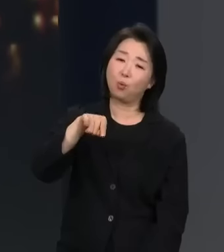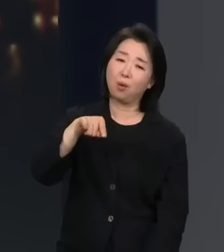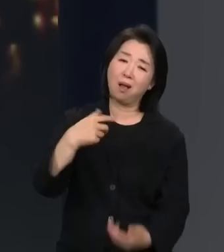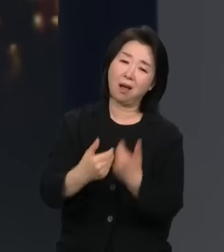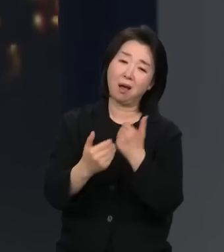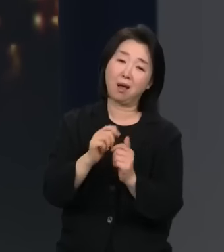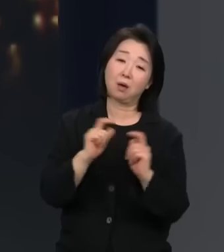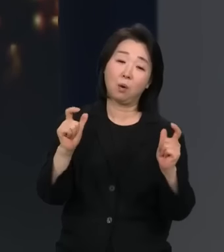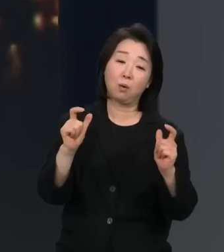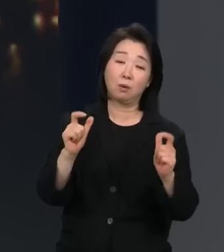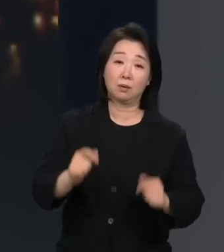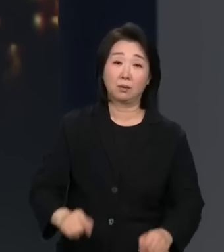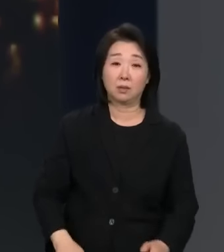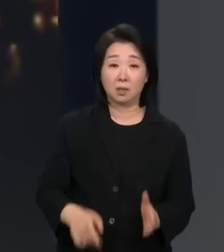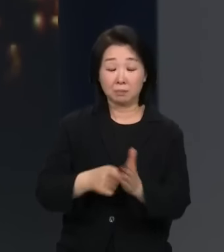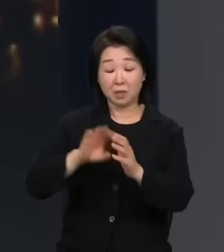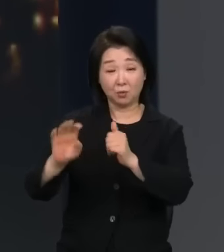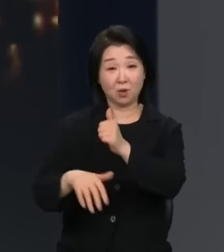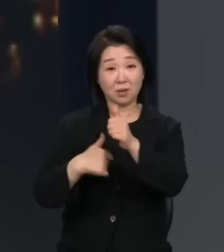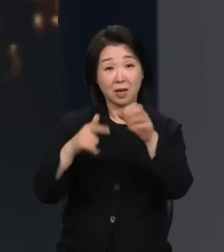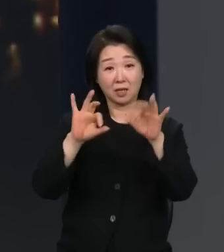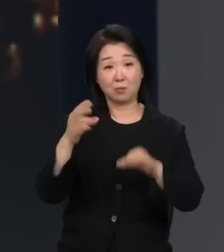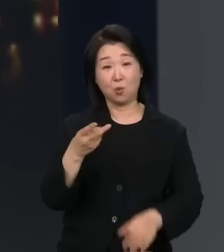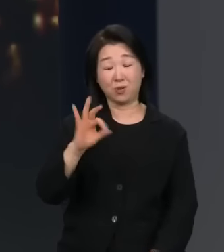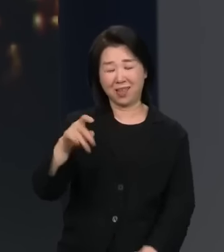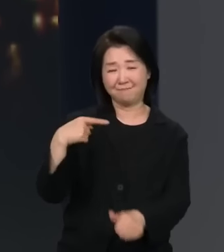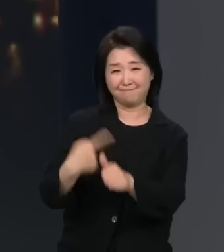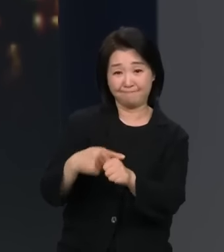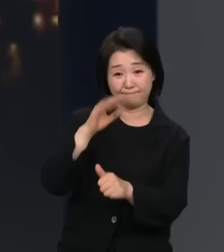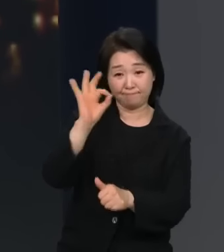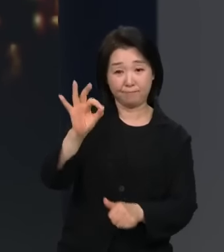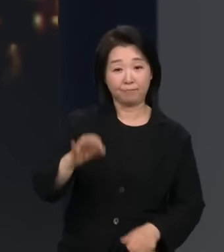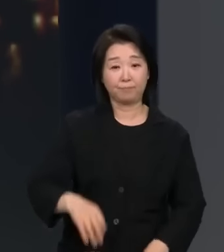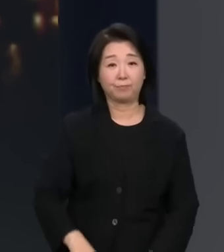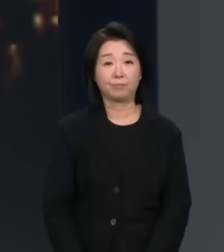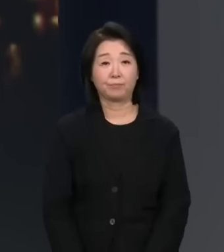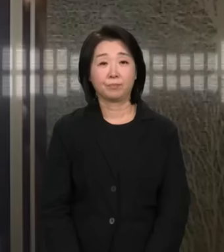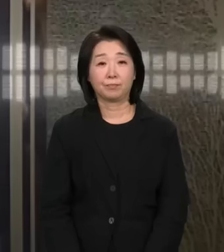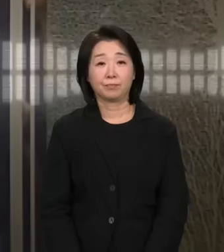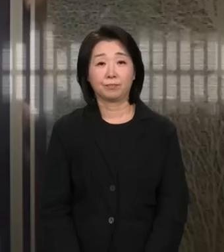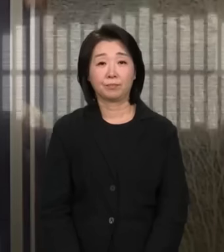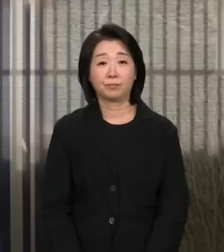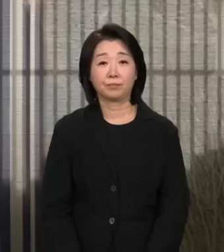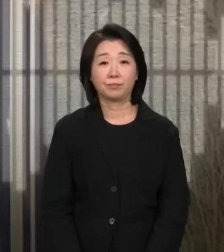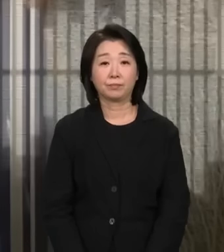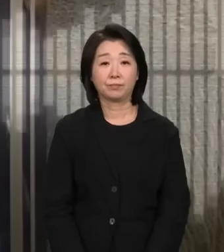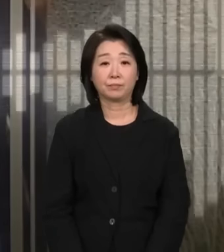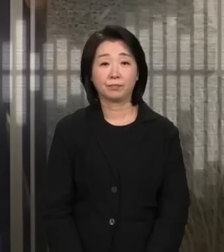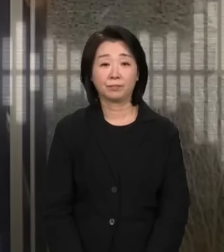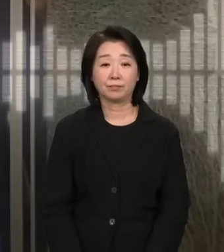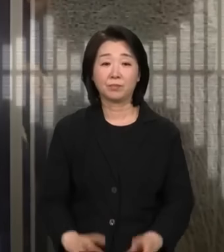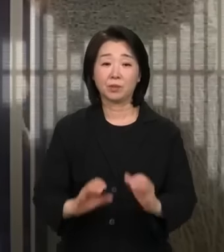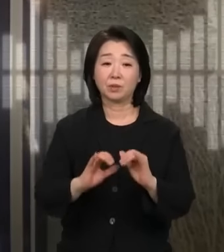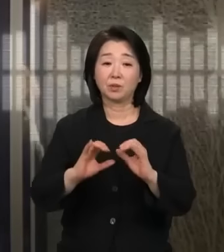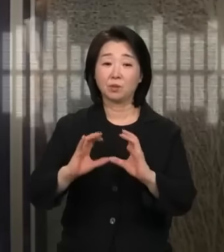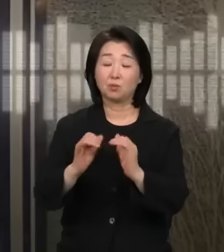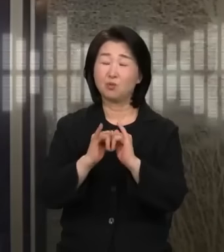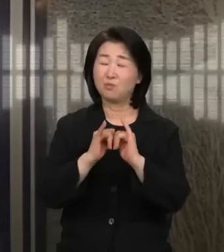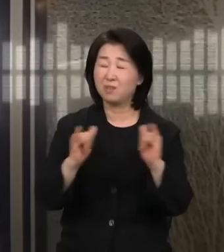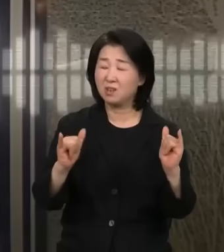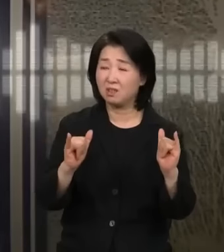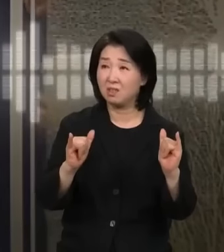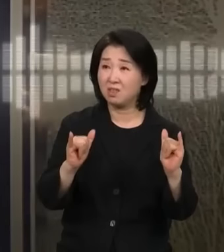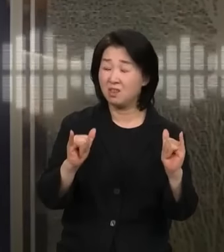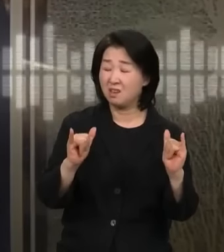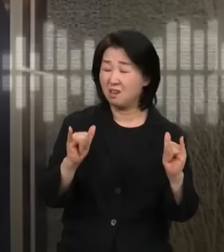있습니다 자 비대위원 김용태 당선자의 쓴소리 먼저 들어보시죠네 국민의 영린이 무섭다는